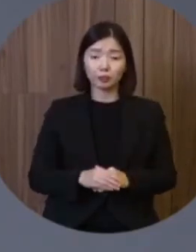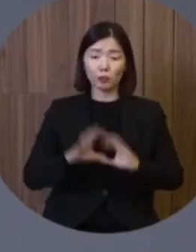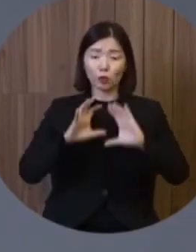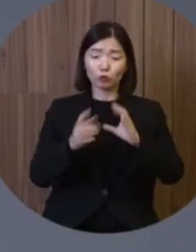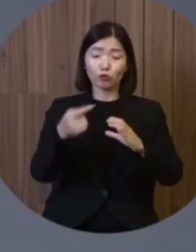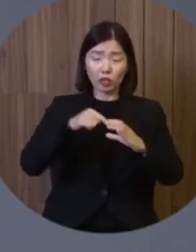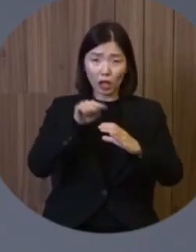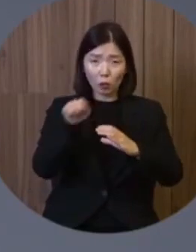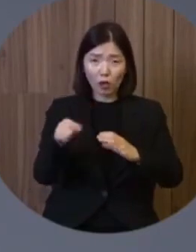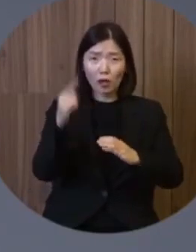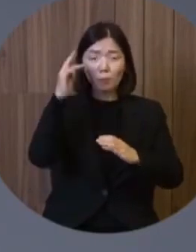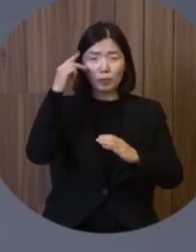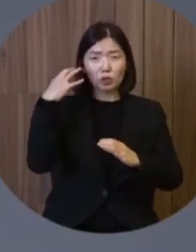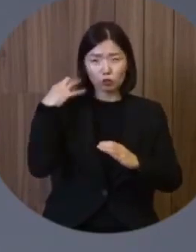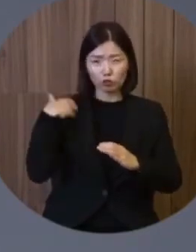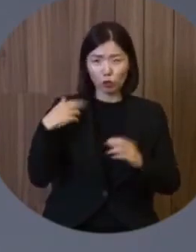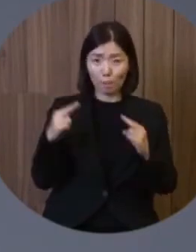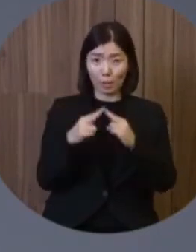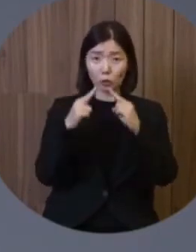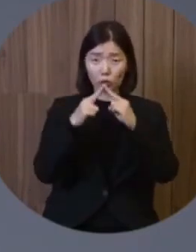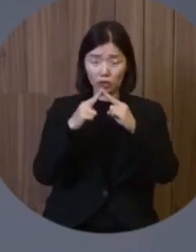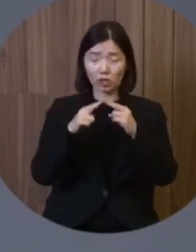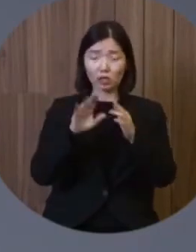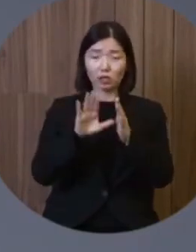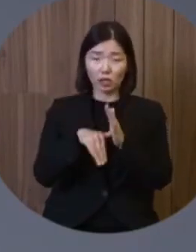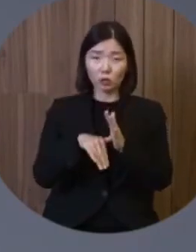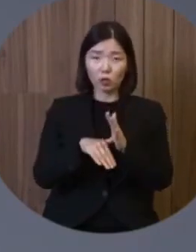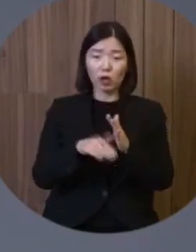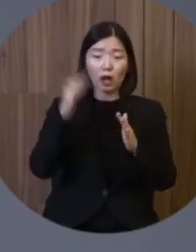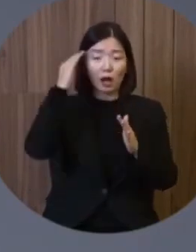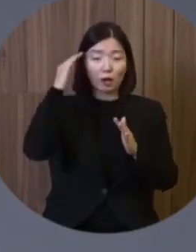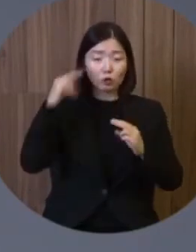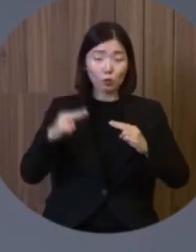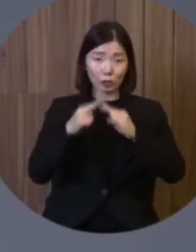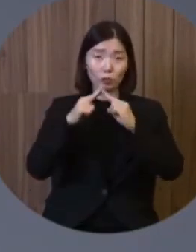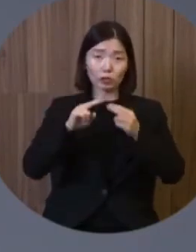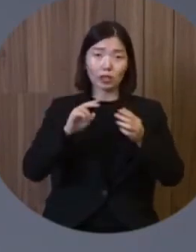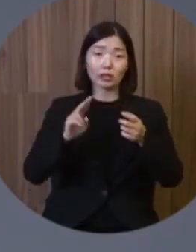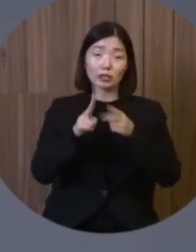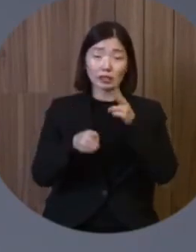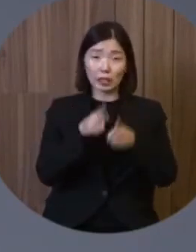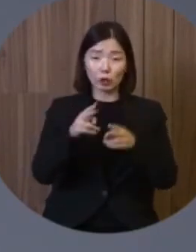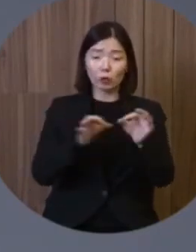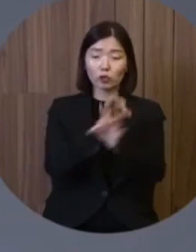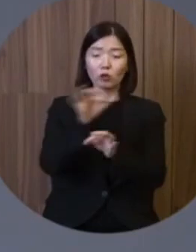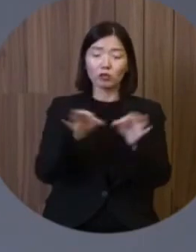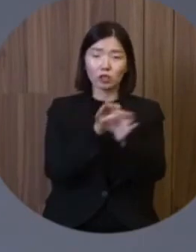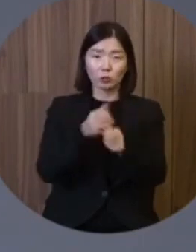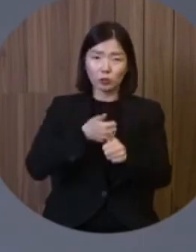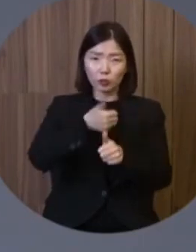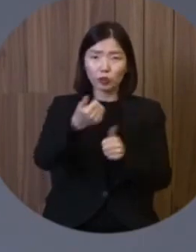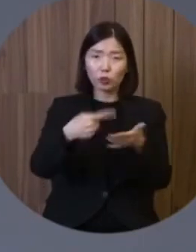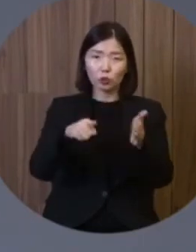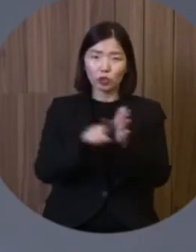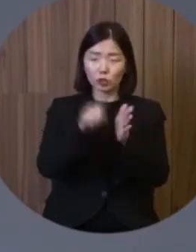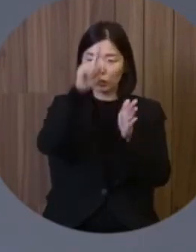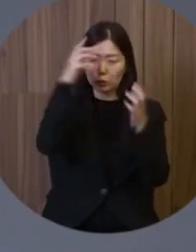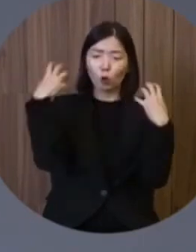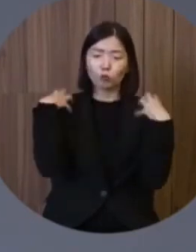국외적으로 미중 갈등 반도체 전쟁에서 대한민국 반도체 산업과 경제 활로를 뚫어나갈 수 있도록